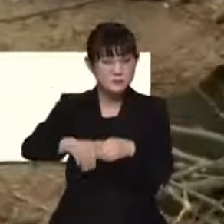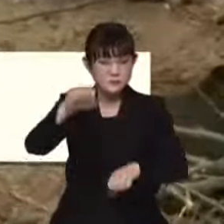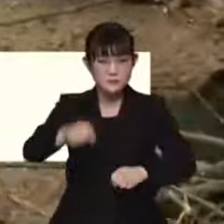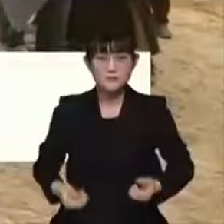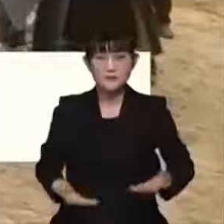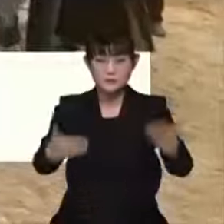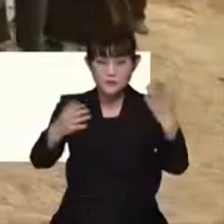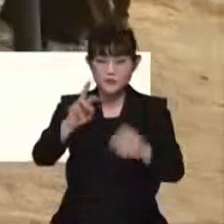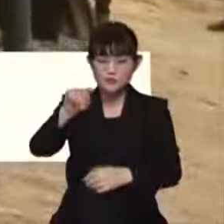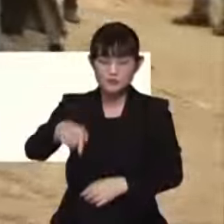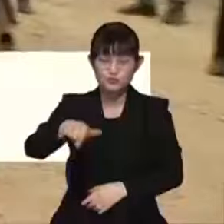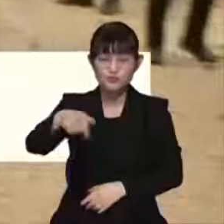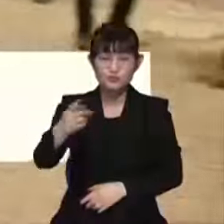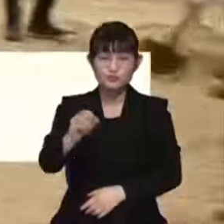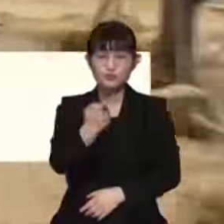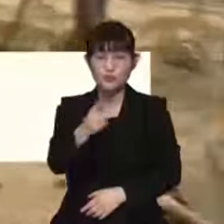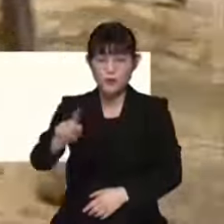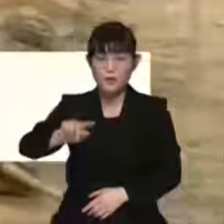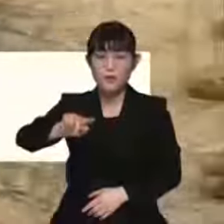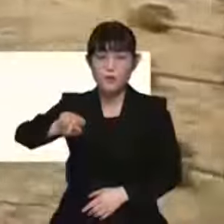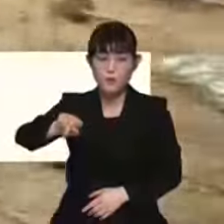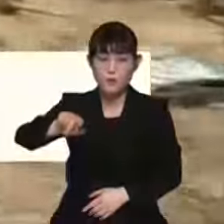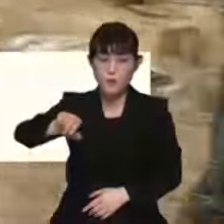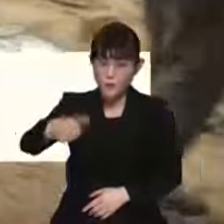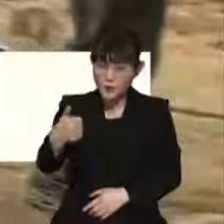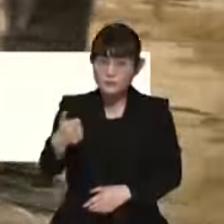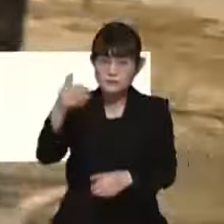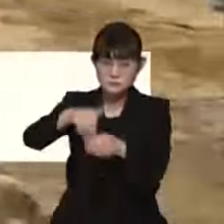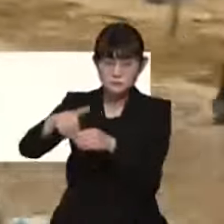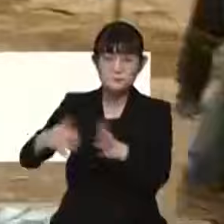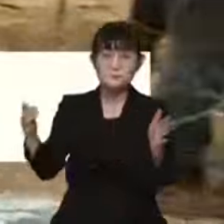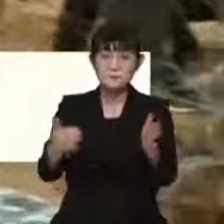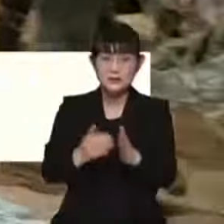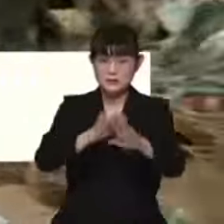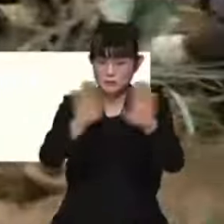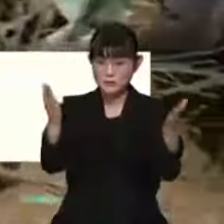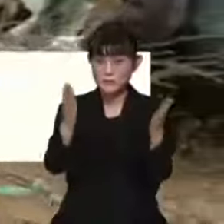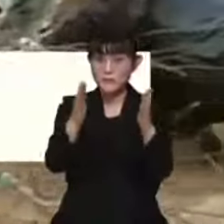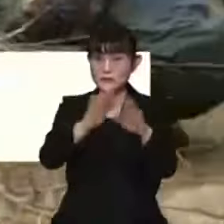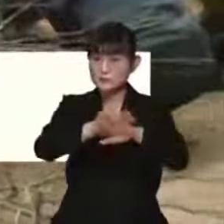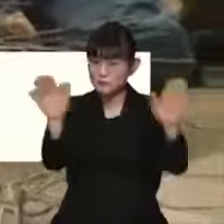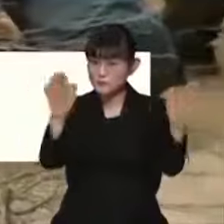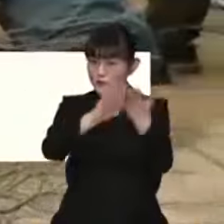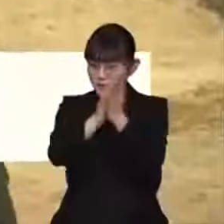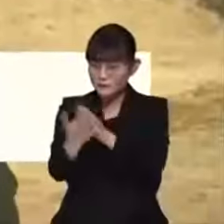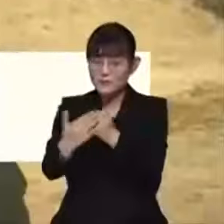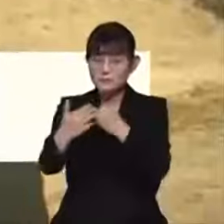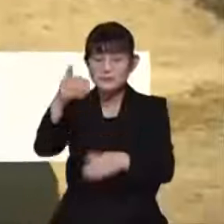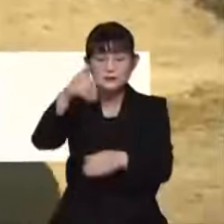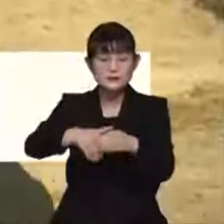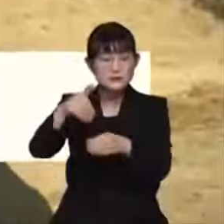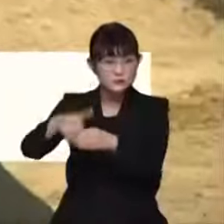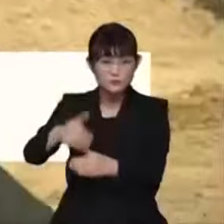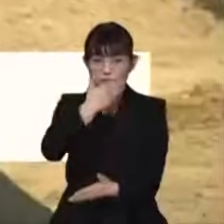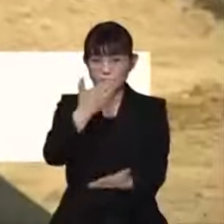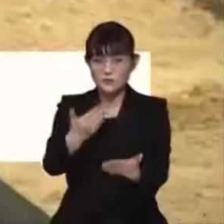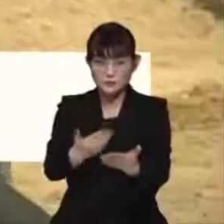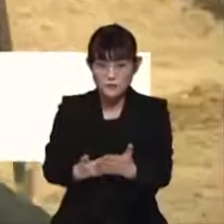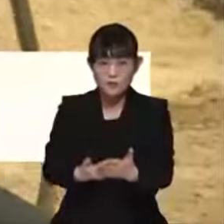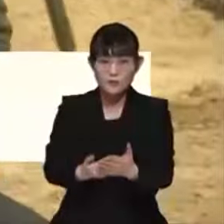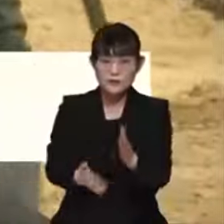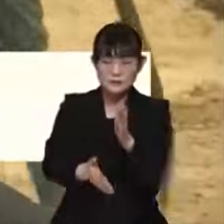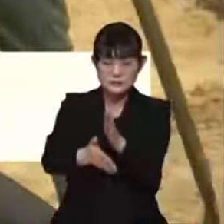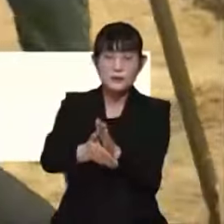무궁화 510그루를 심었습니다. 이번 행사는 기후변화 위기 속 나무의 중요성을 알리고 아파트 중심의 회색